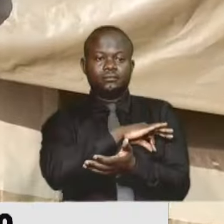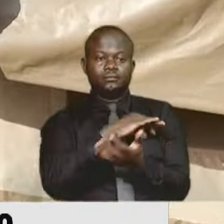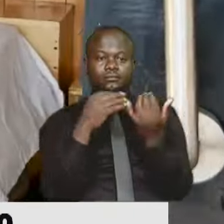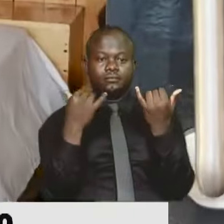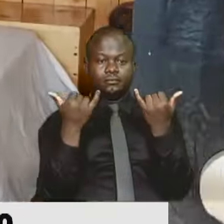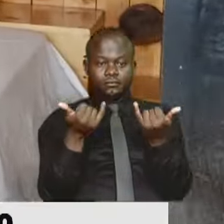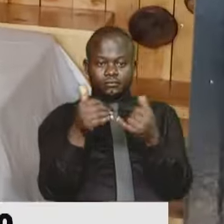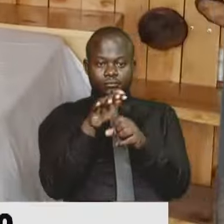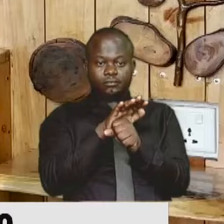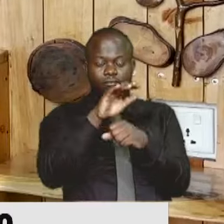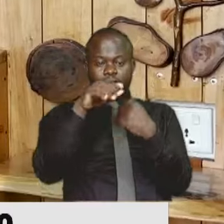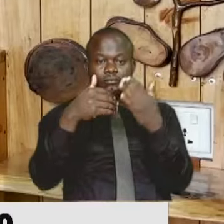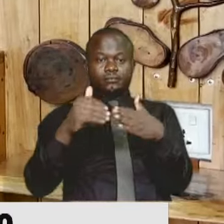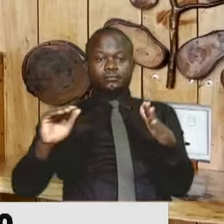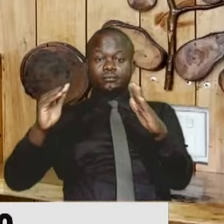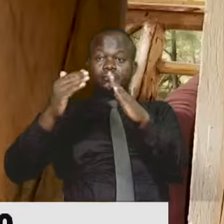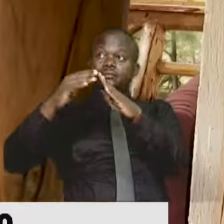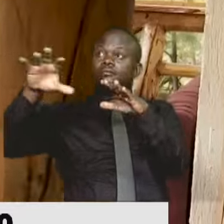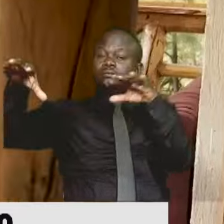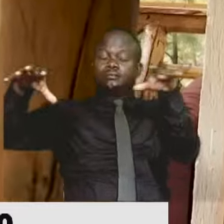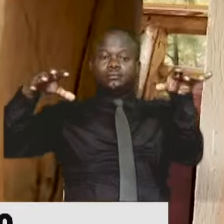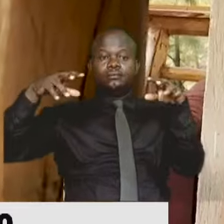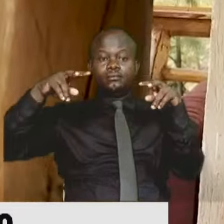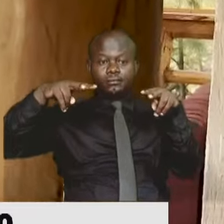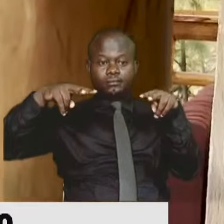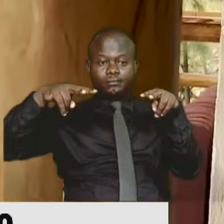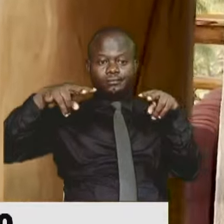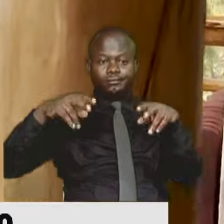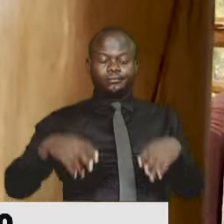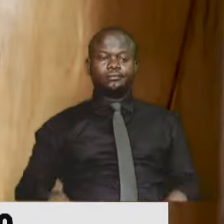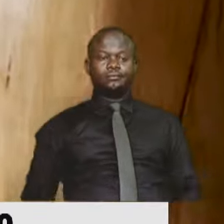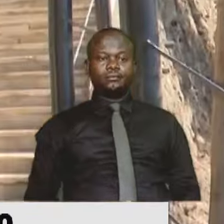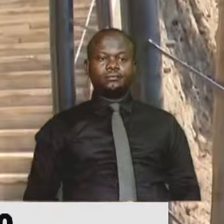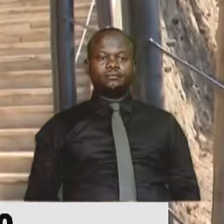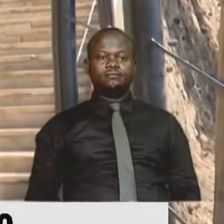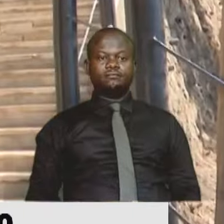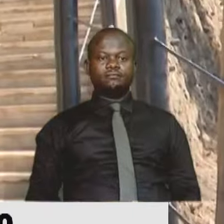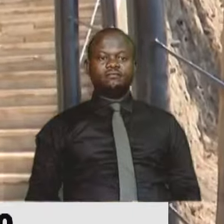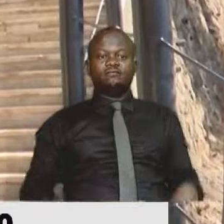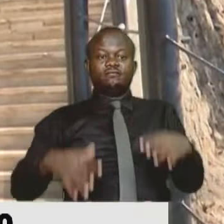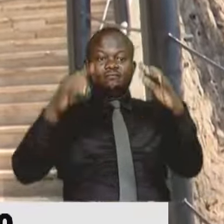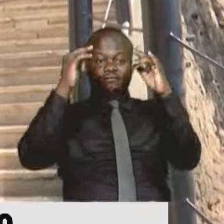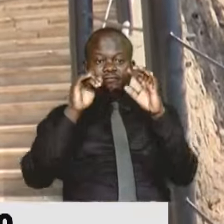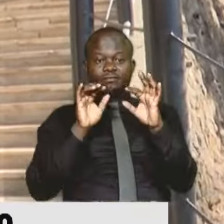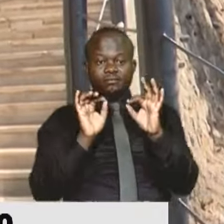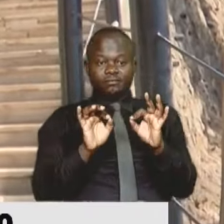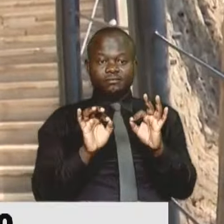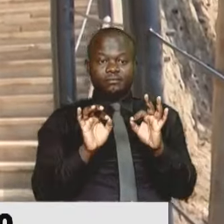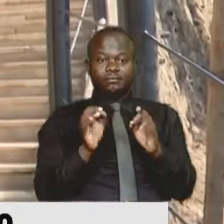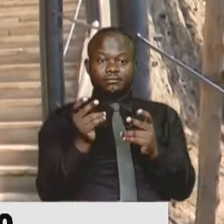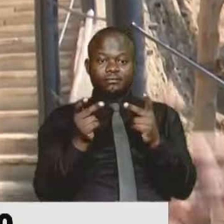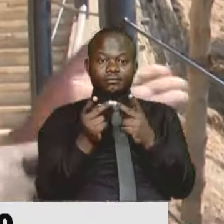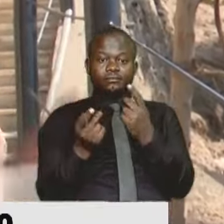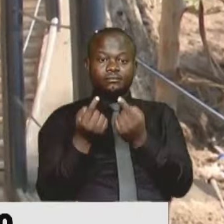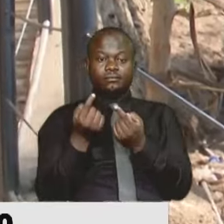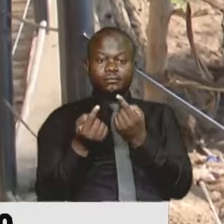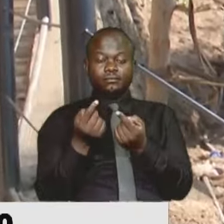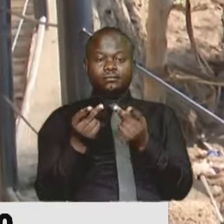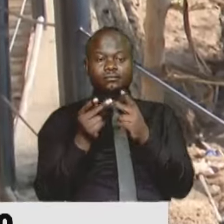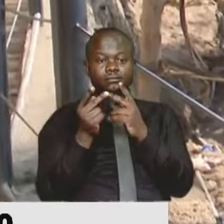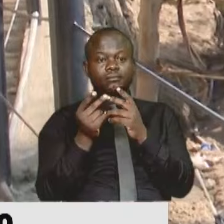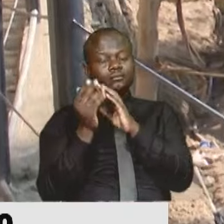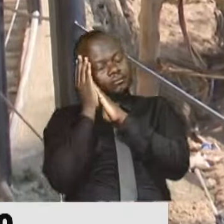ubu yujuje indi ku musozi witegeye ibyo byiza nyaburanga. Ni amatente ari smart, afite dusha na toilette ndetse n'amazi